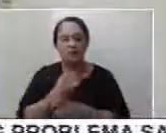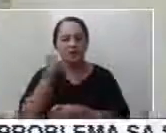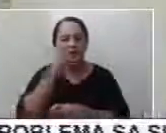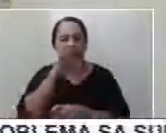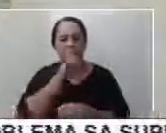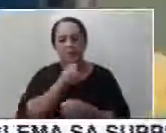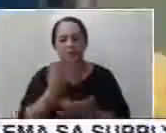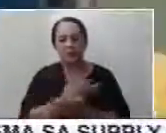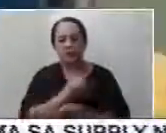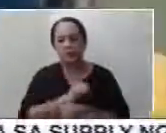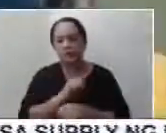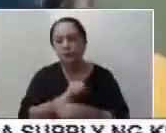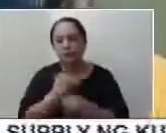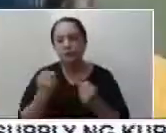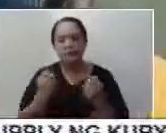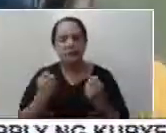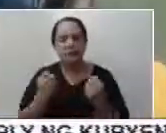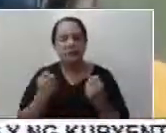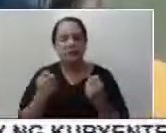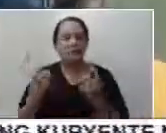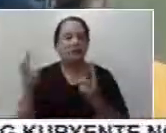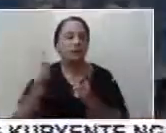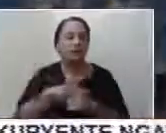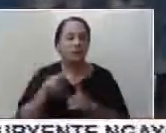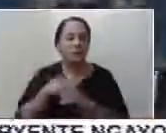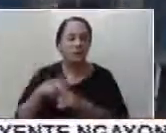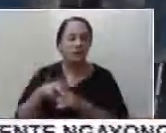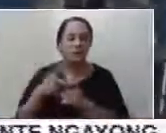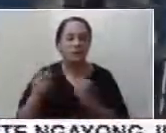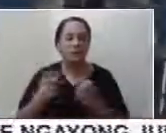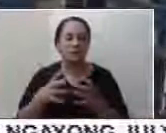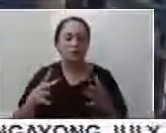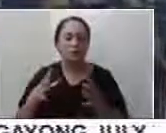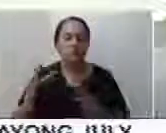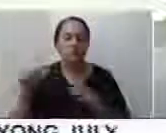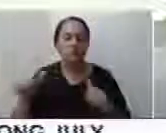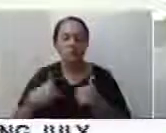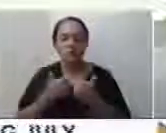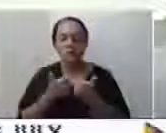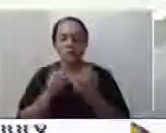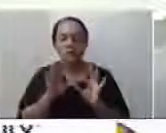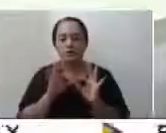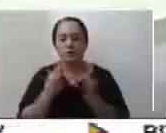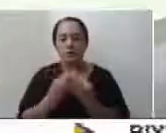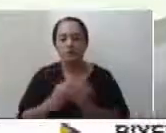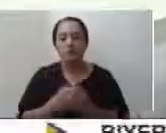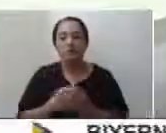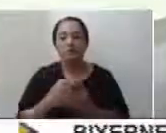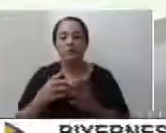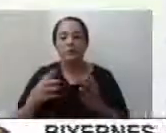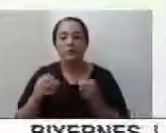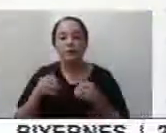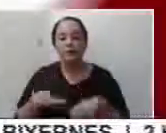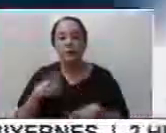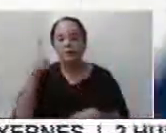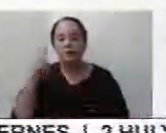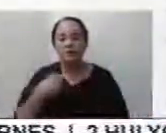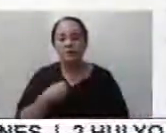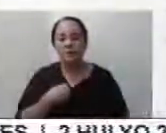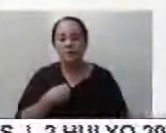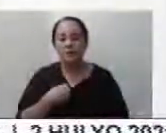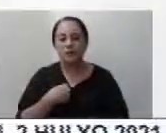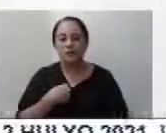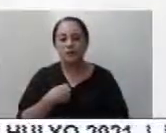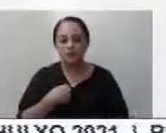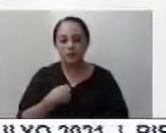Philippine Statistics Authority, muling nadagdagan ang bilang ng mga nagkaroon ng trabaho katulad ni Owie. Ayon sa ahensya, 408,000